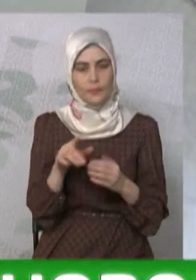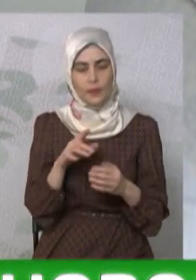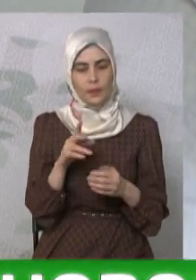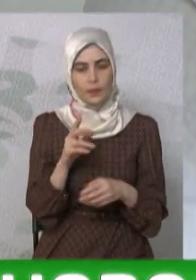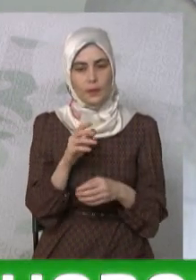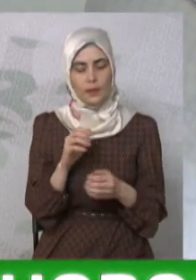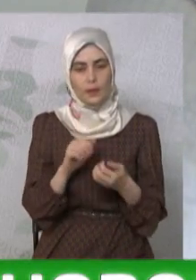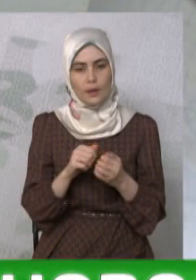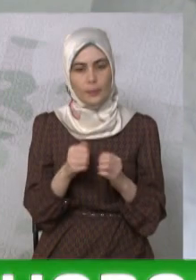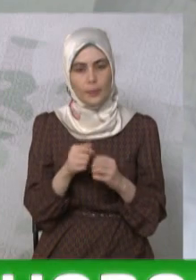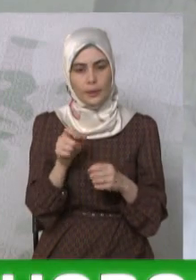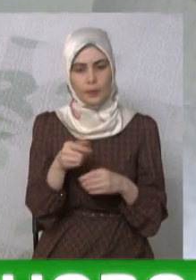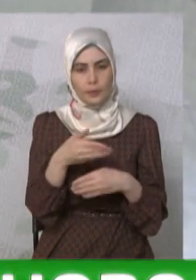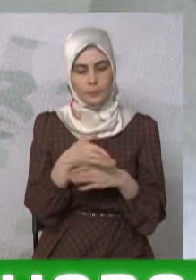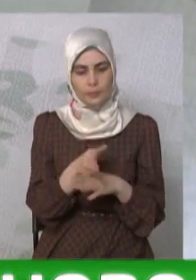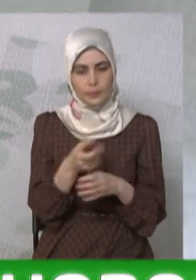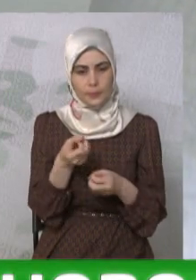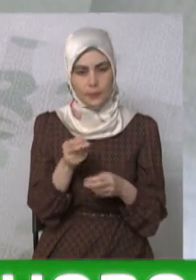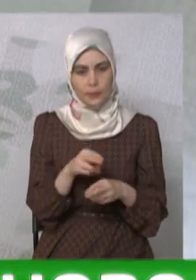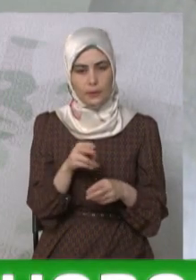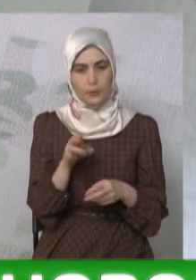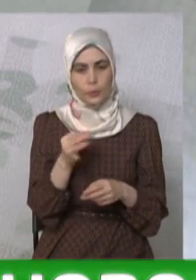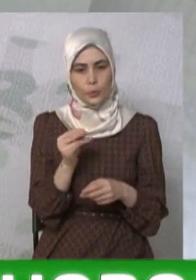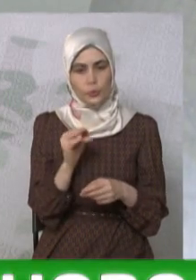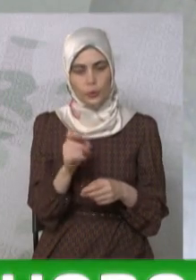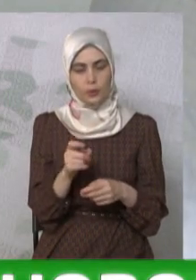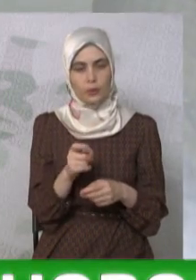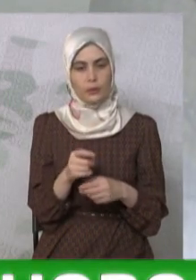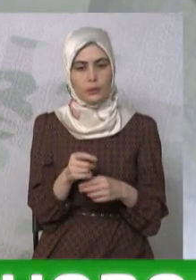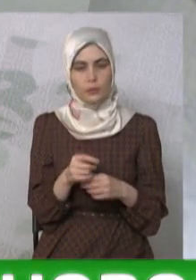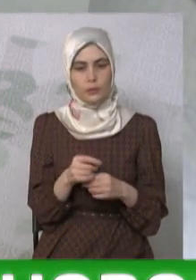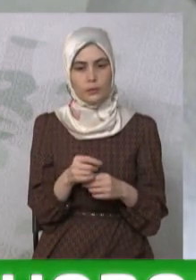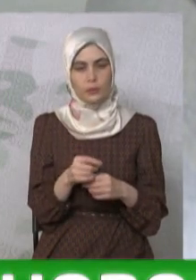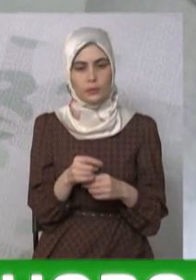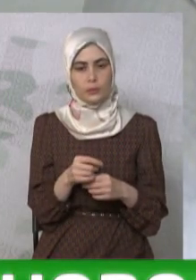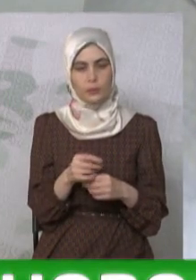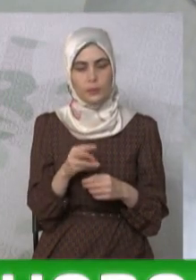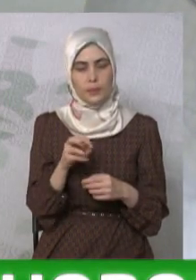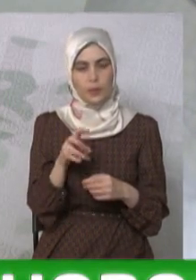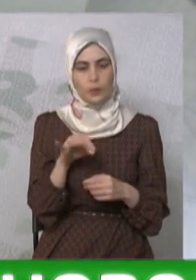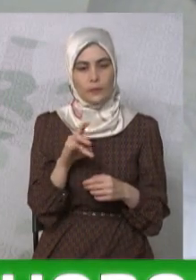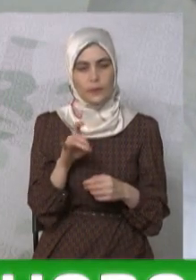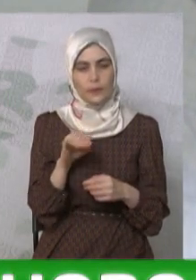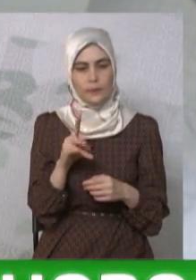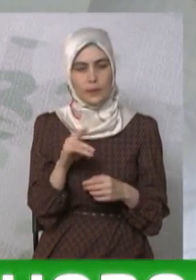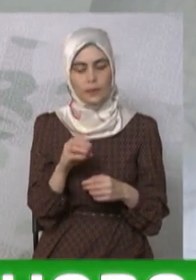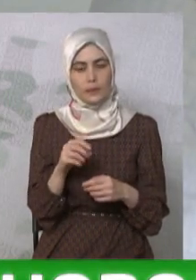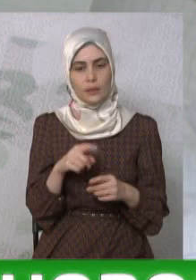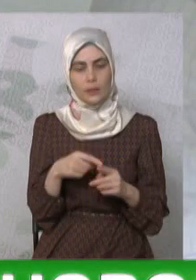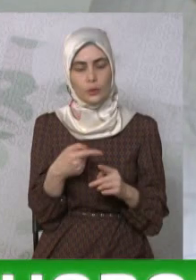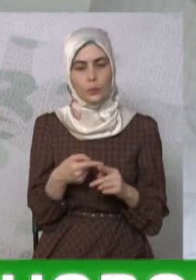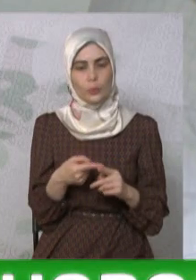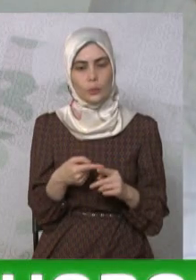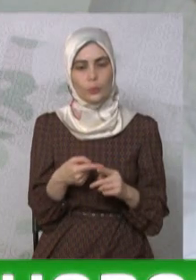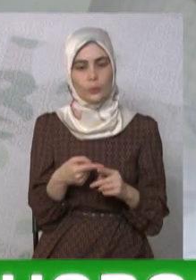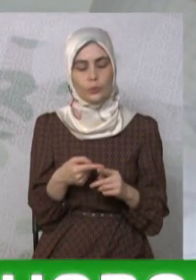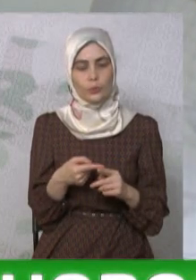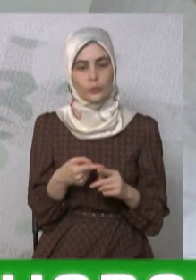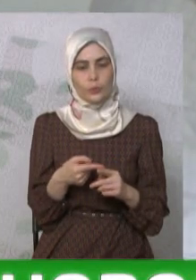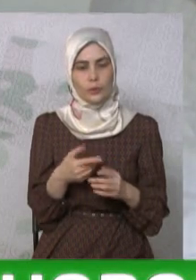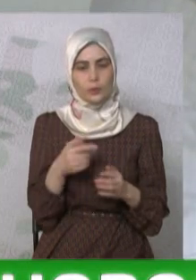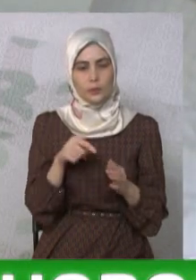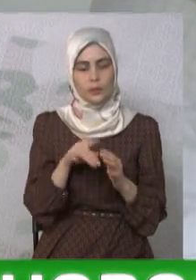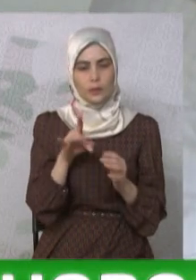в мочеточниках, в почке. Вот. Малоинвазивные, да, то есть это нету